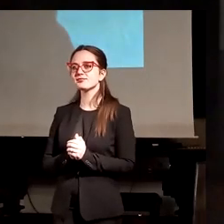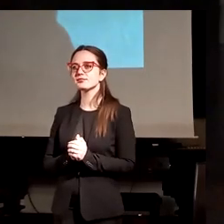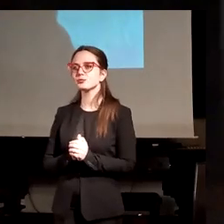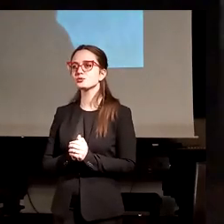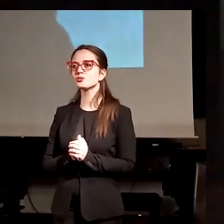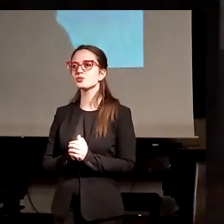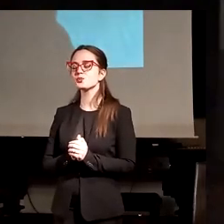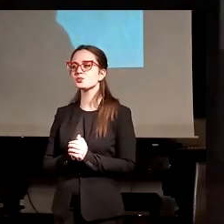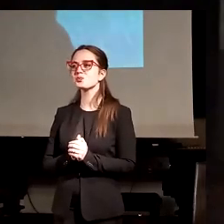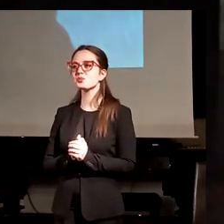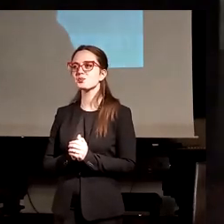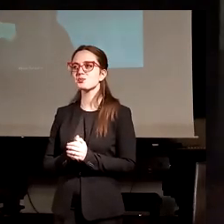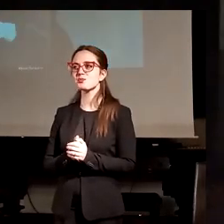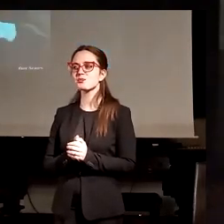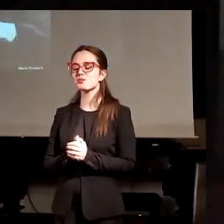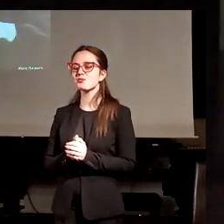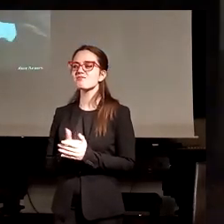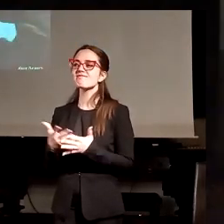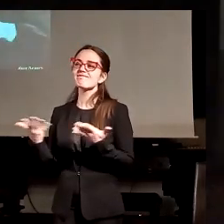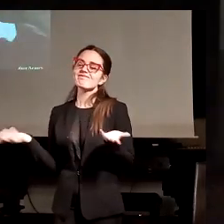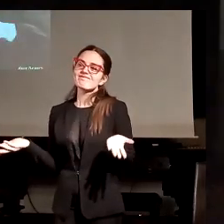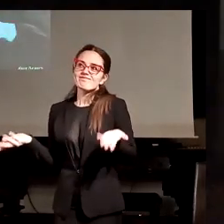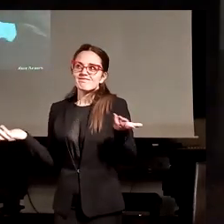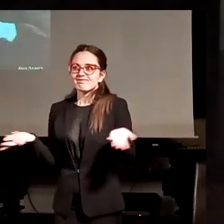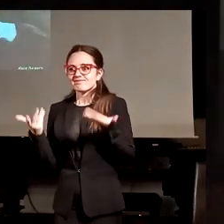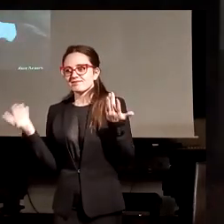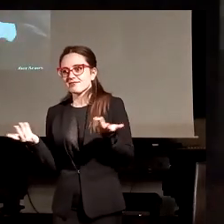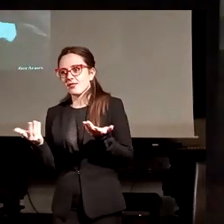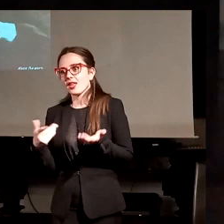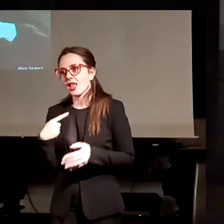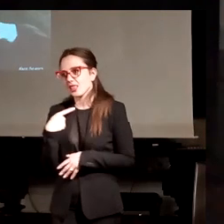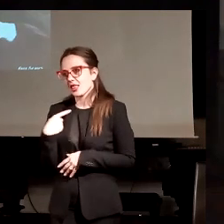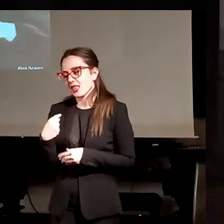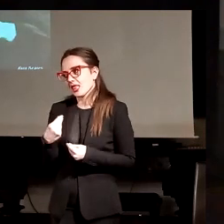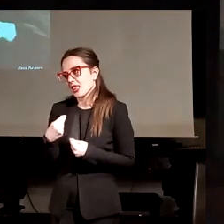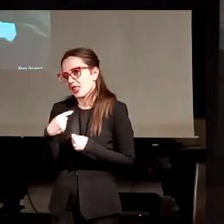si vabbè andiamo qualche dato